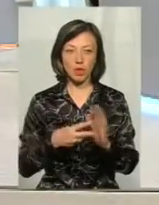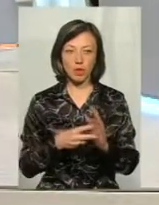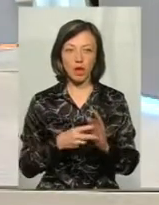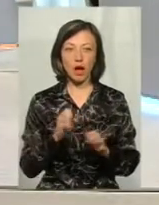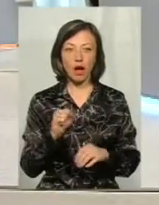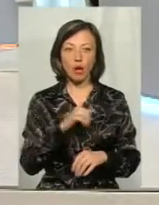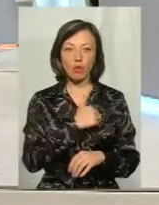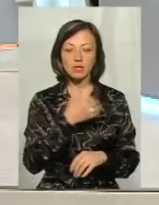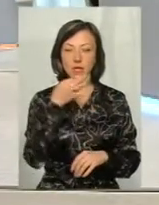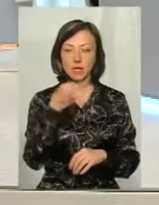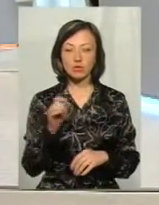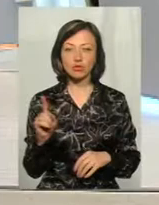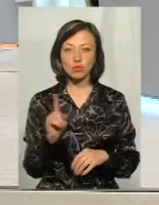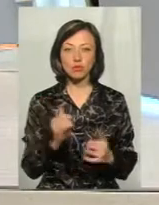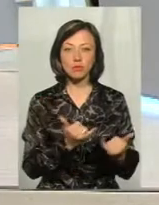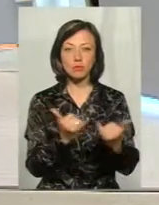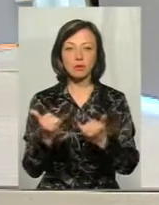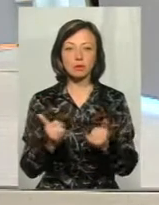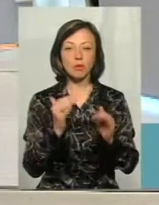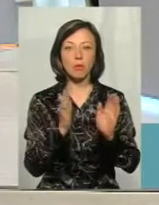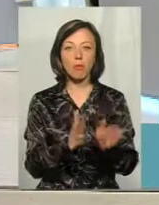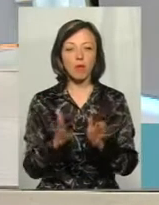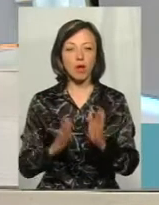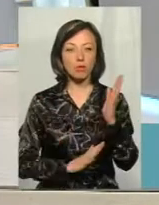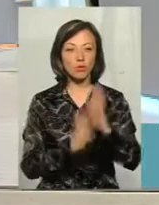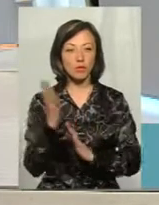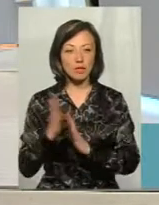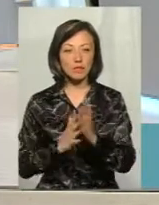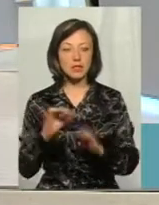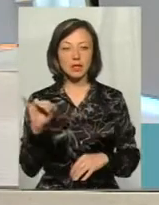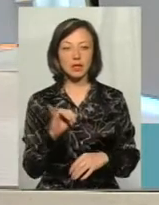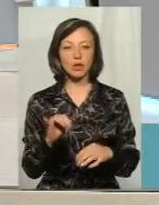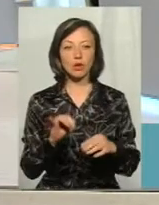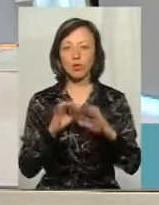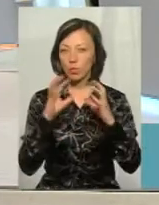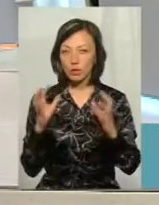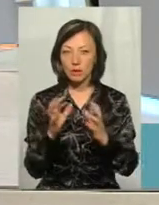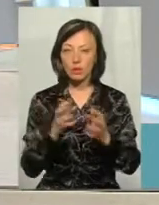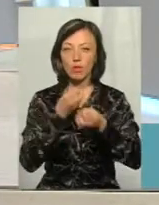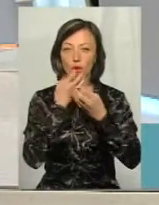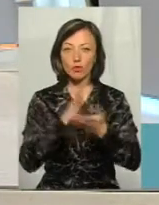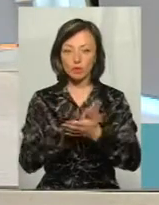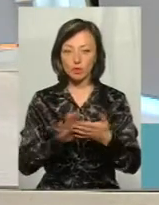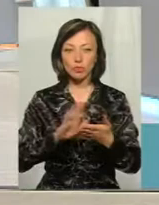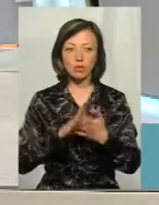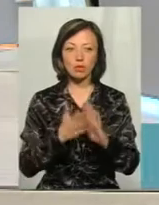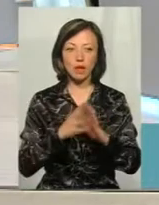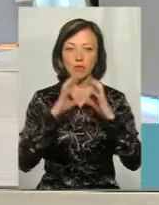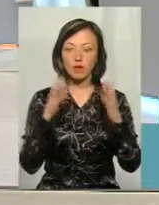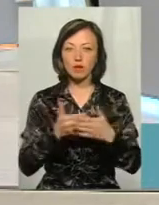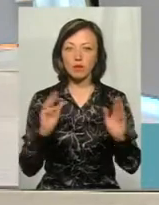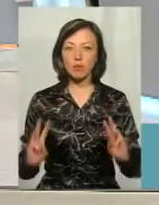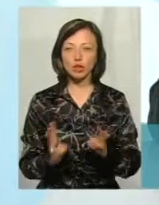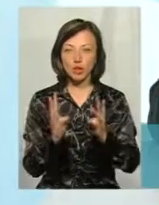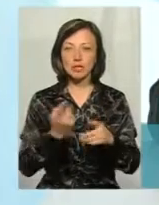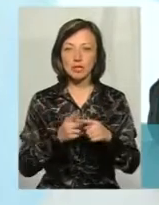Ну, а хочу сказати, що забезпечити порядок в лісі і утримувати його в належному санітарному стані, вберегти його від пожеж